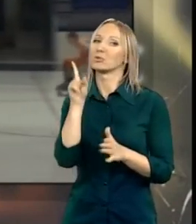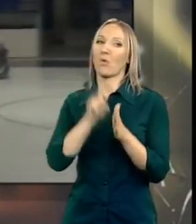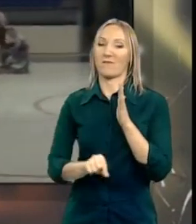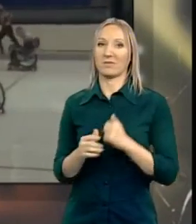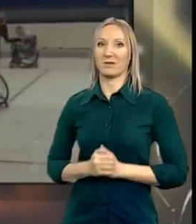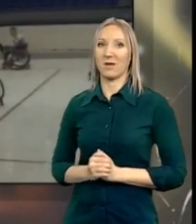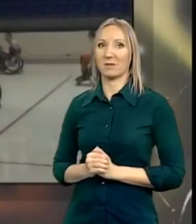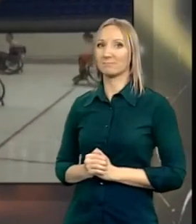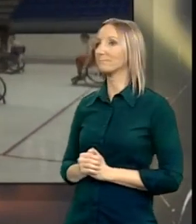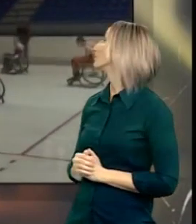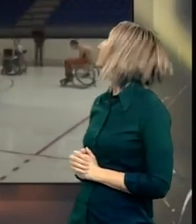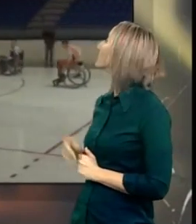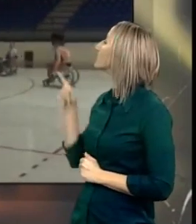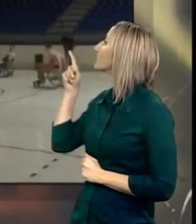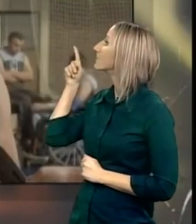jeftine.